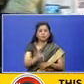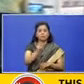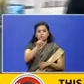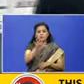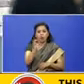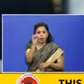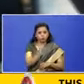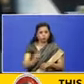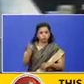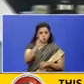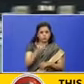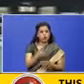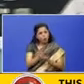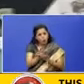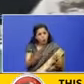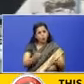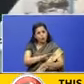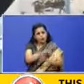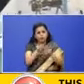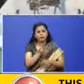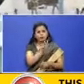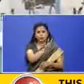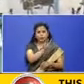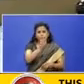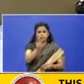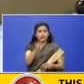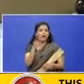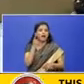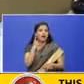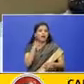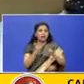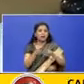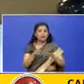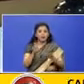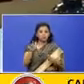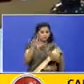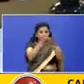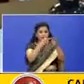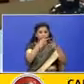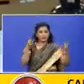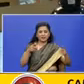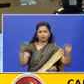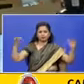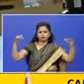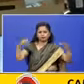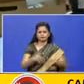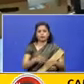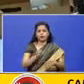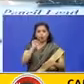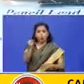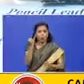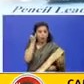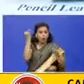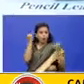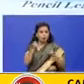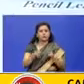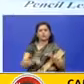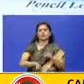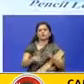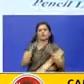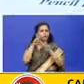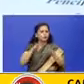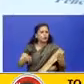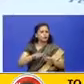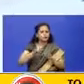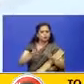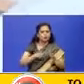को सभी 23 आईआईटीज अपने इनोवेशंस और रिसर्च प्रोजेक्ट को प्रदर्शित करने